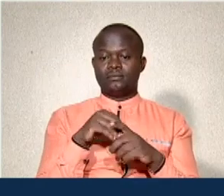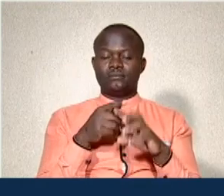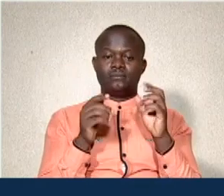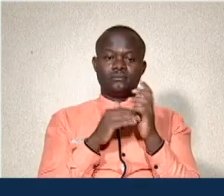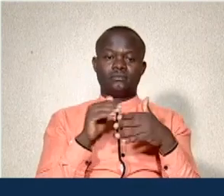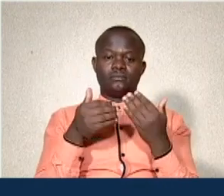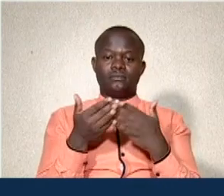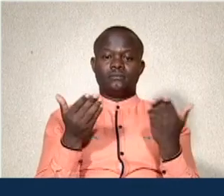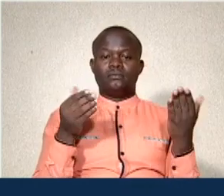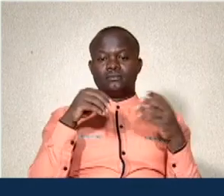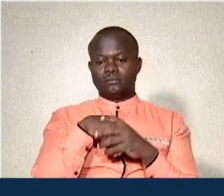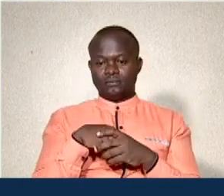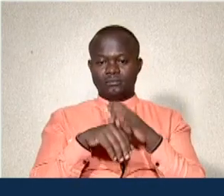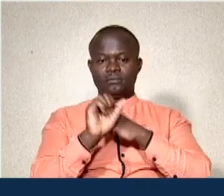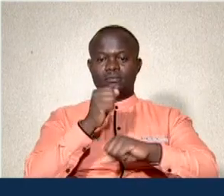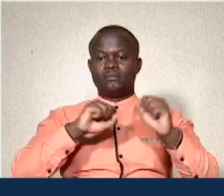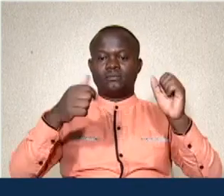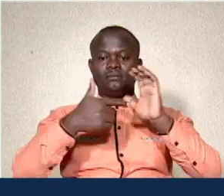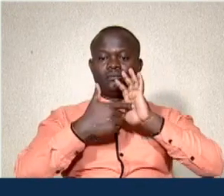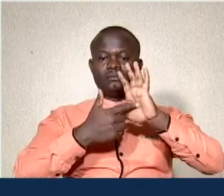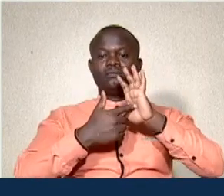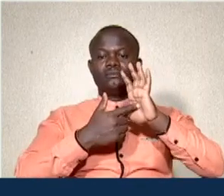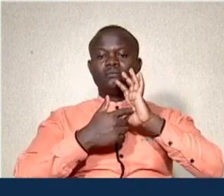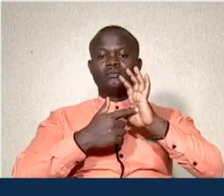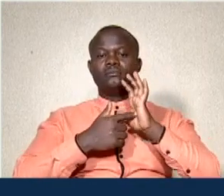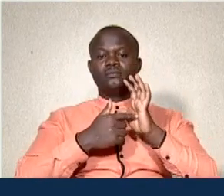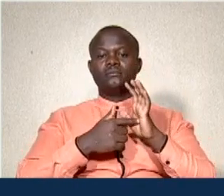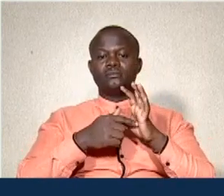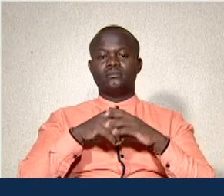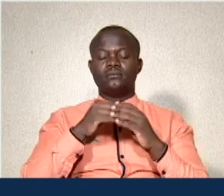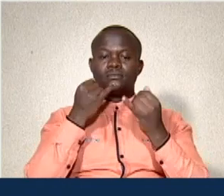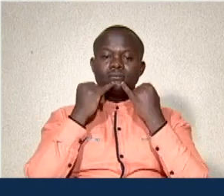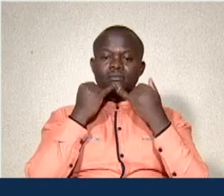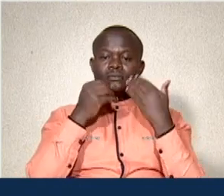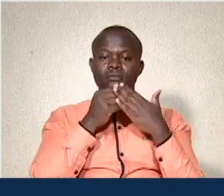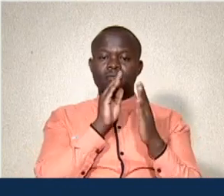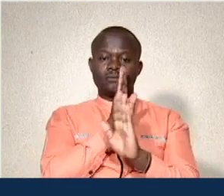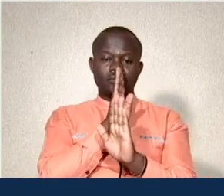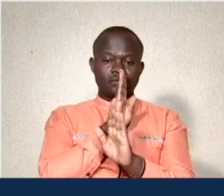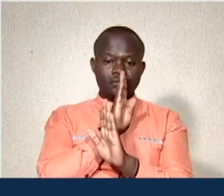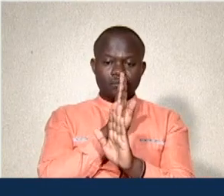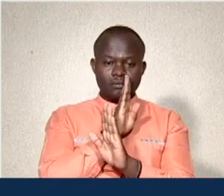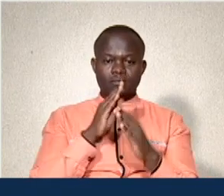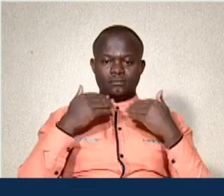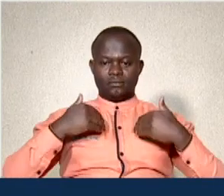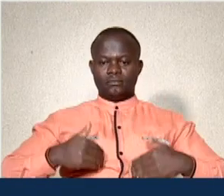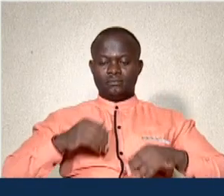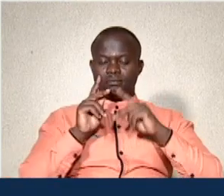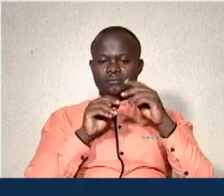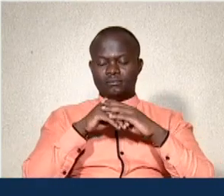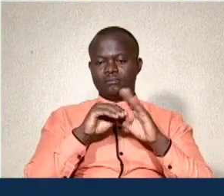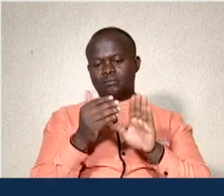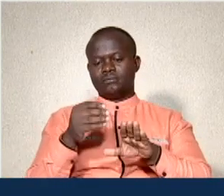Ariko nanone mu bikorwa byagaragaye, hagaragayemo yuko hari amakuru yahishwe ku mibiri y'abantu bishwe mu gihe